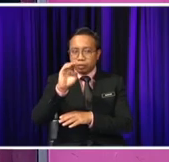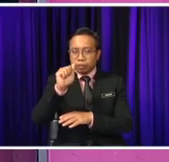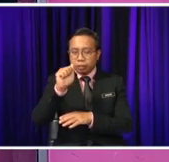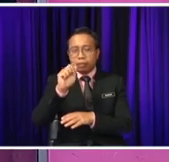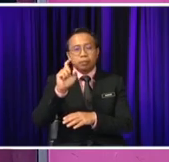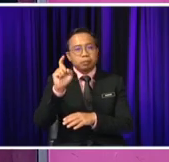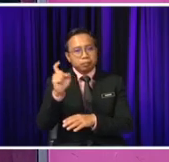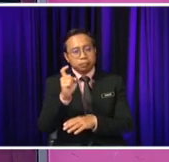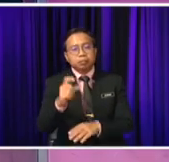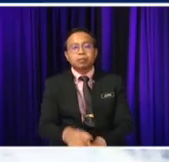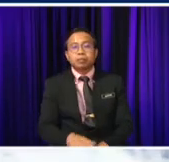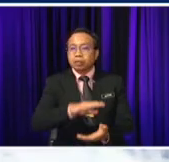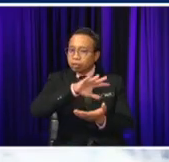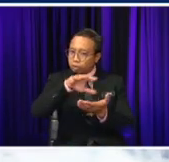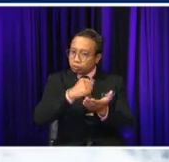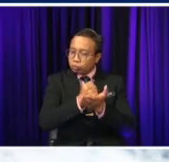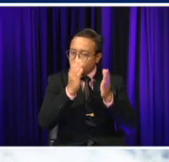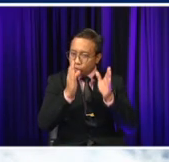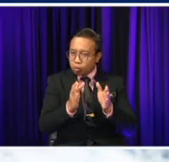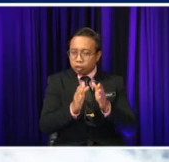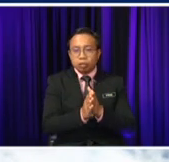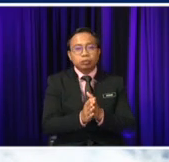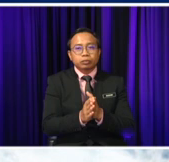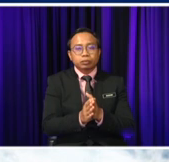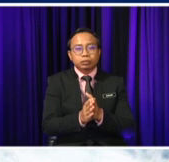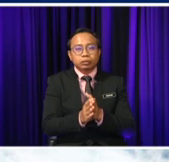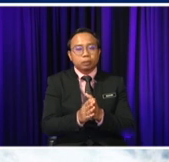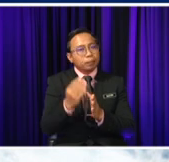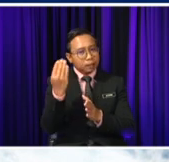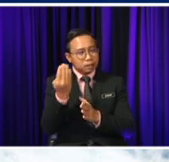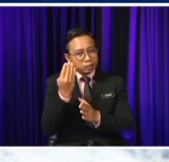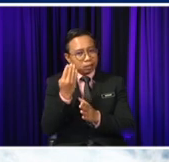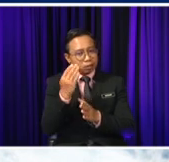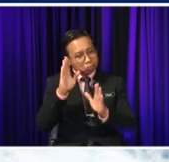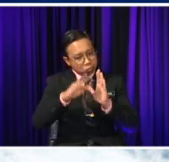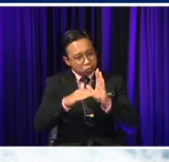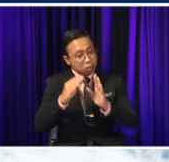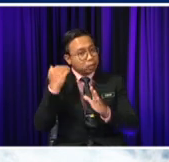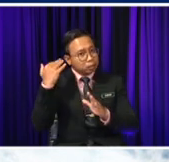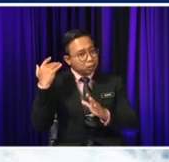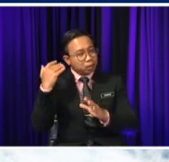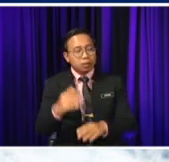selalu dengar semua orang kadang-kadang dengar ada yang kadang kadang